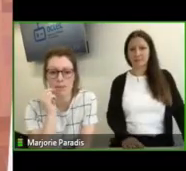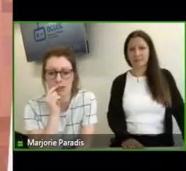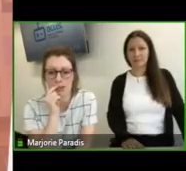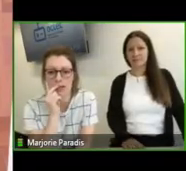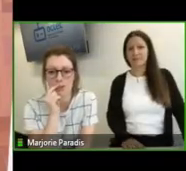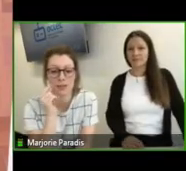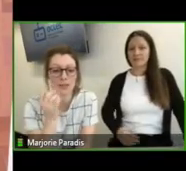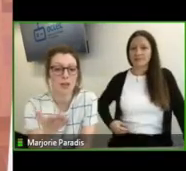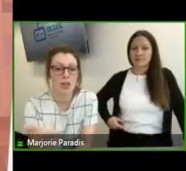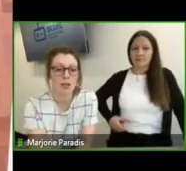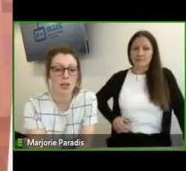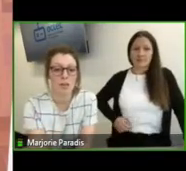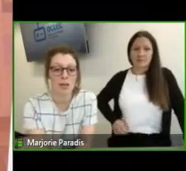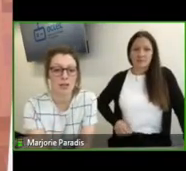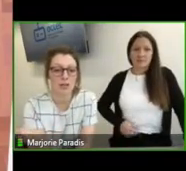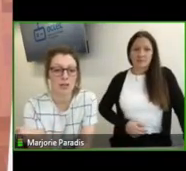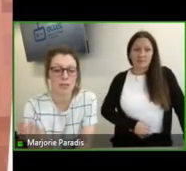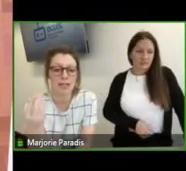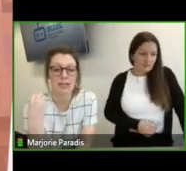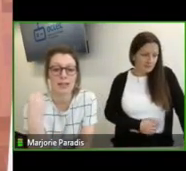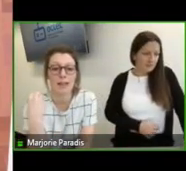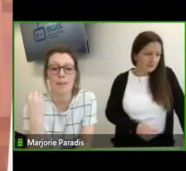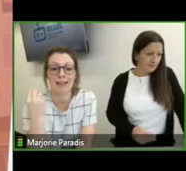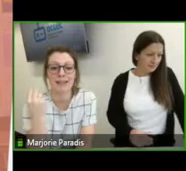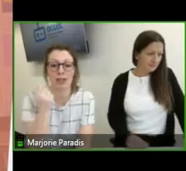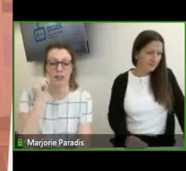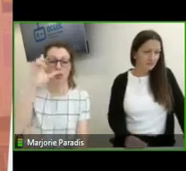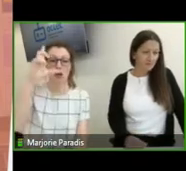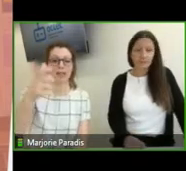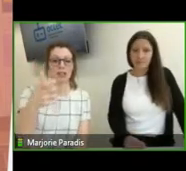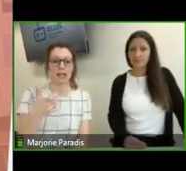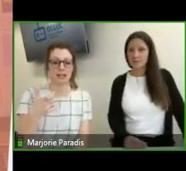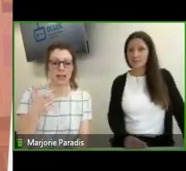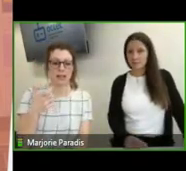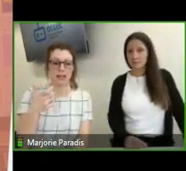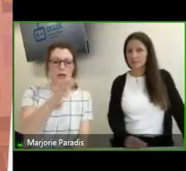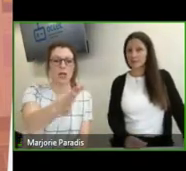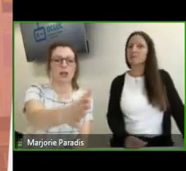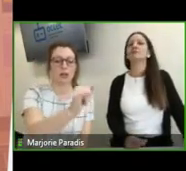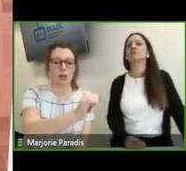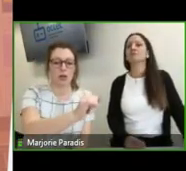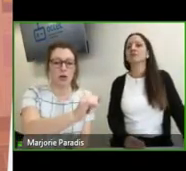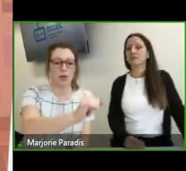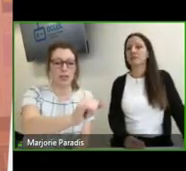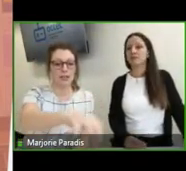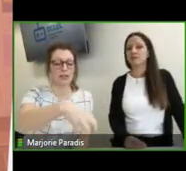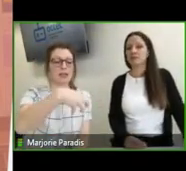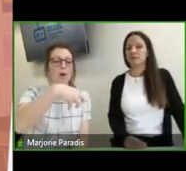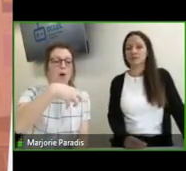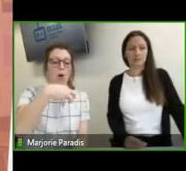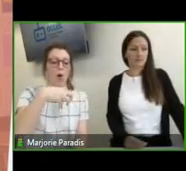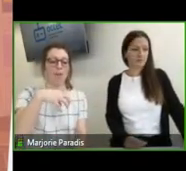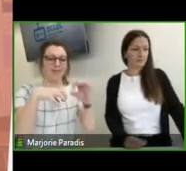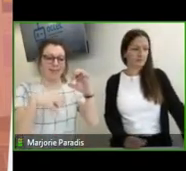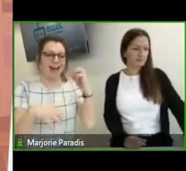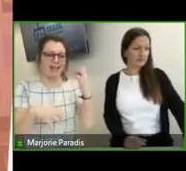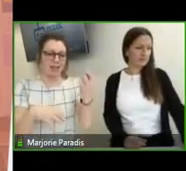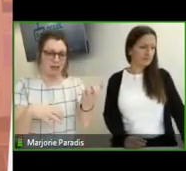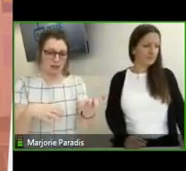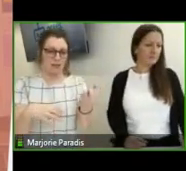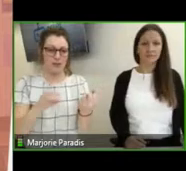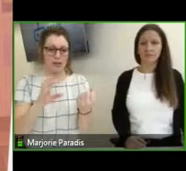à la prochaine diapositive, ce que Normand Landry nous expliquait, c'était l'impact d'algorithmes de personnalisation. Donc, ce qu'on voit ici, c'est si on pense